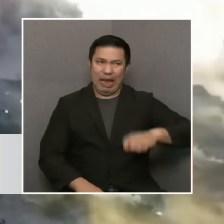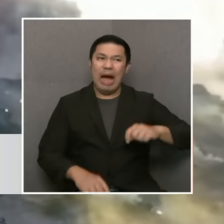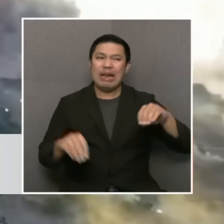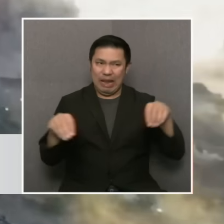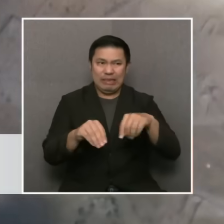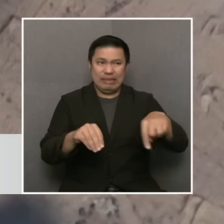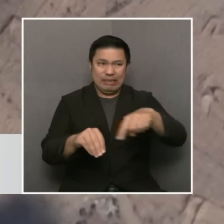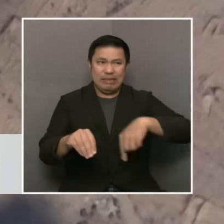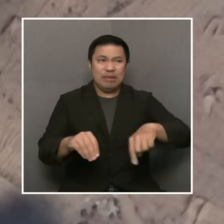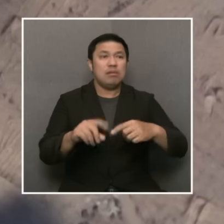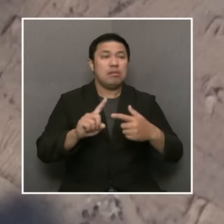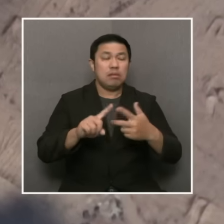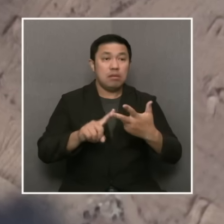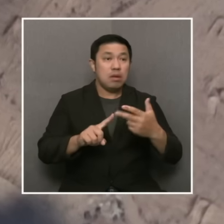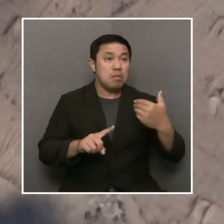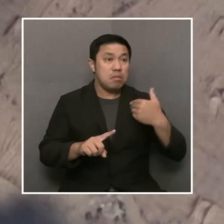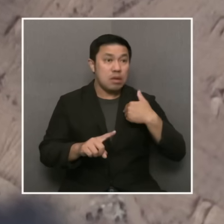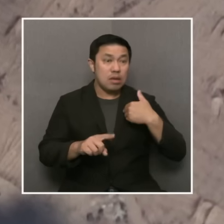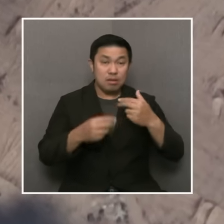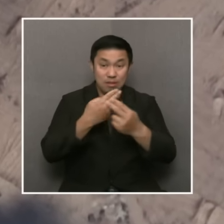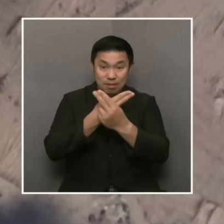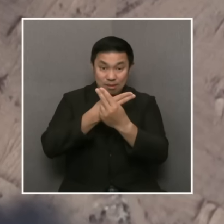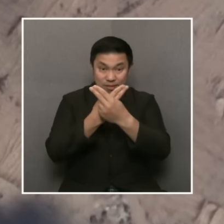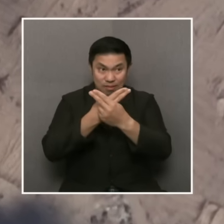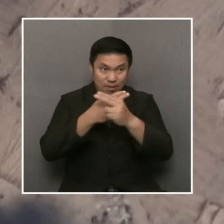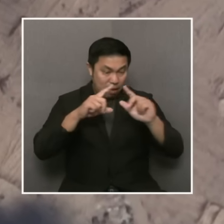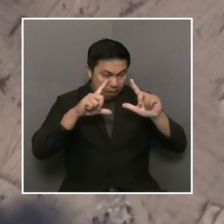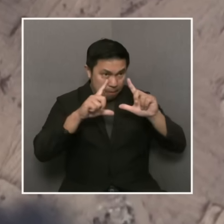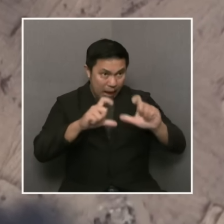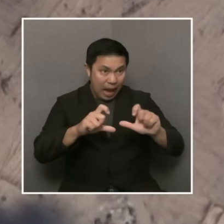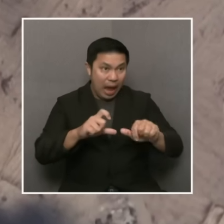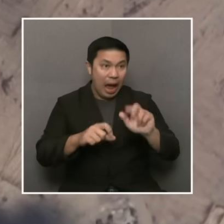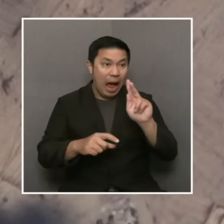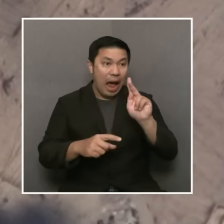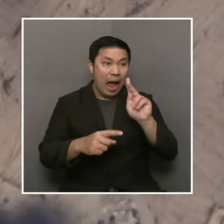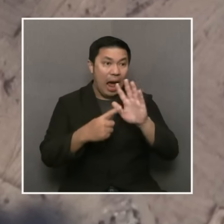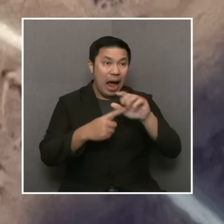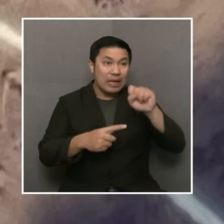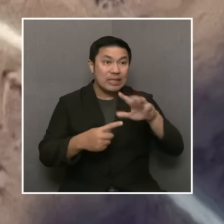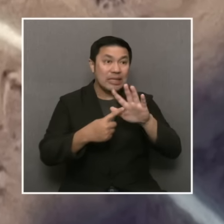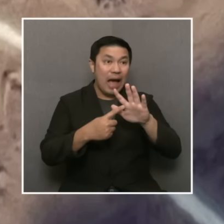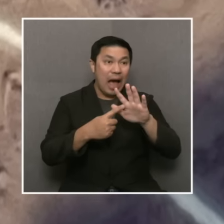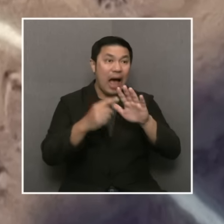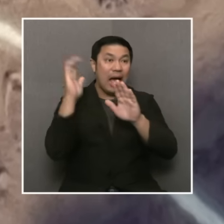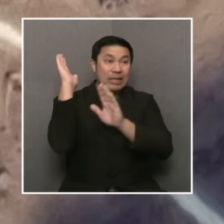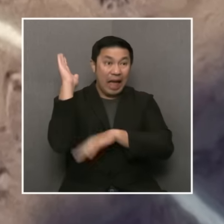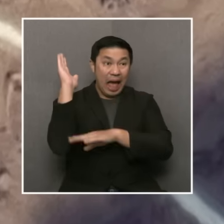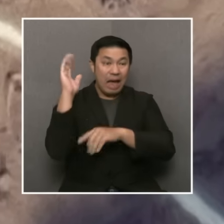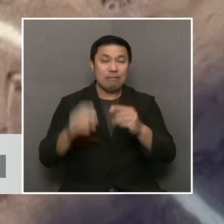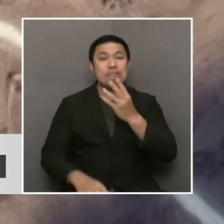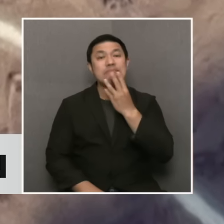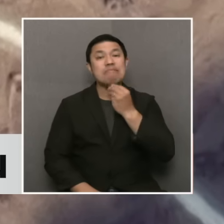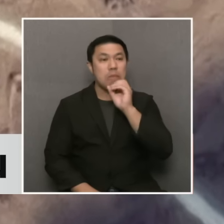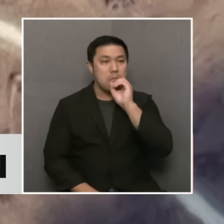นอกจากนี้ค่ะมีการเปิดภาพถ่ายดาวเทียมล่าสุดในกาซาใต้ค่ะหลังจากที่อิสราเอลส่งสัญญาณขยายการโจ